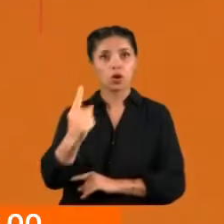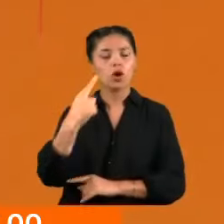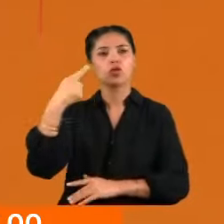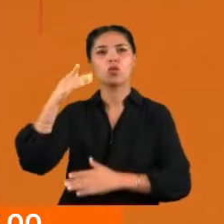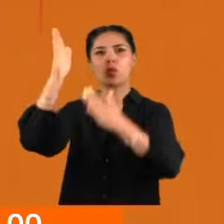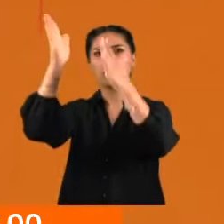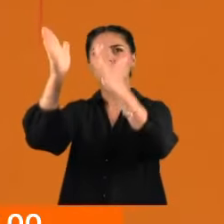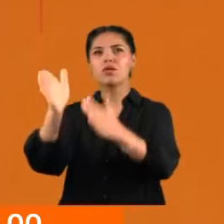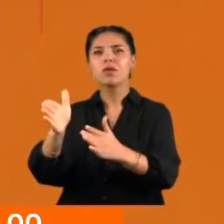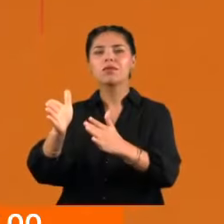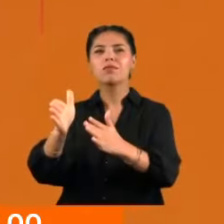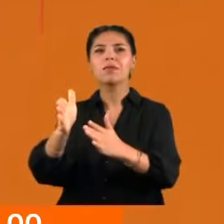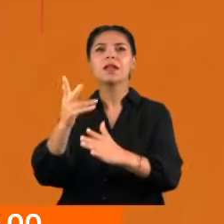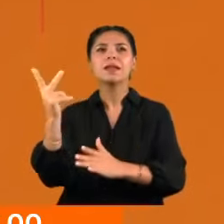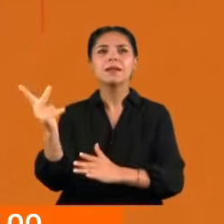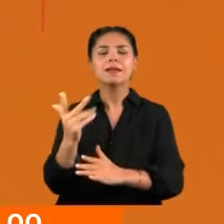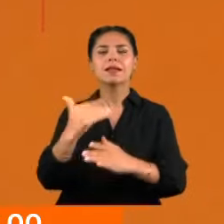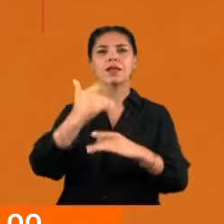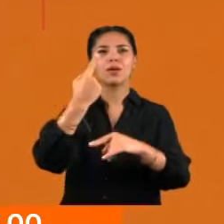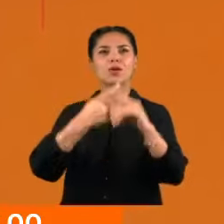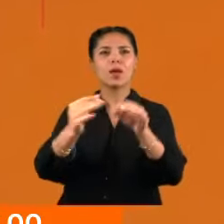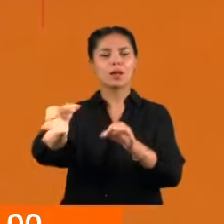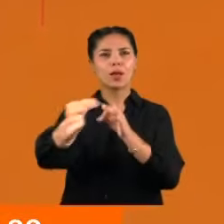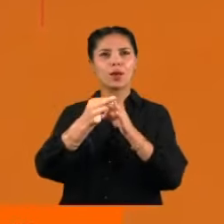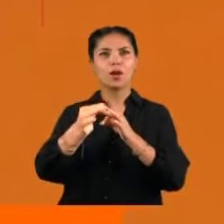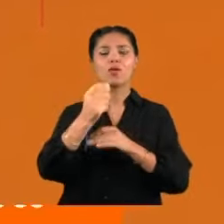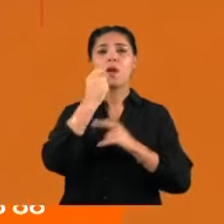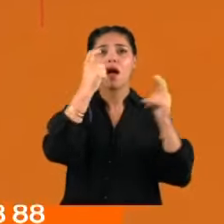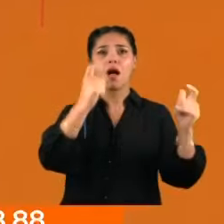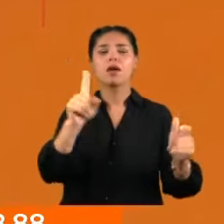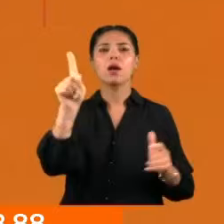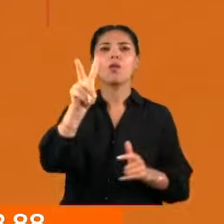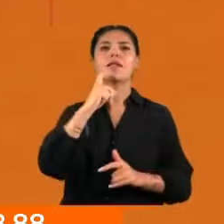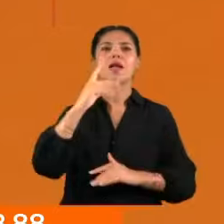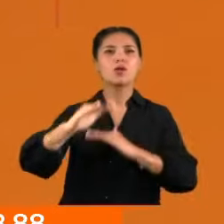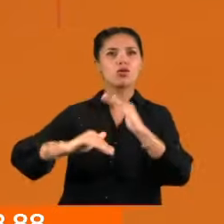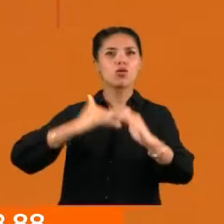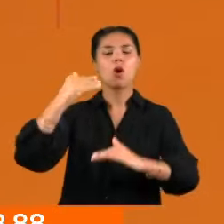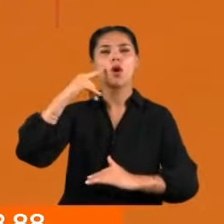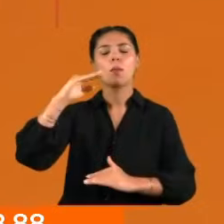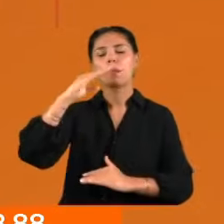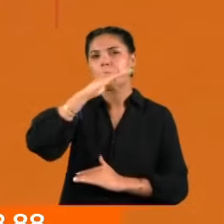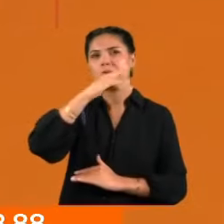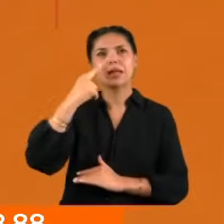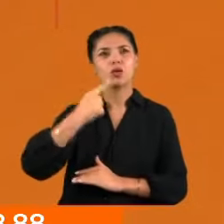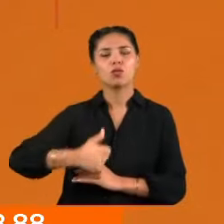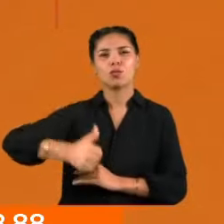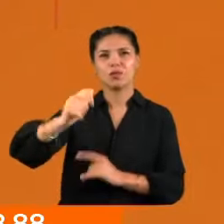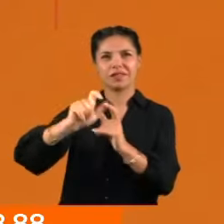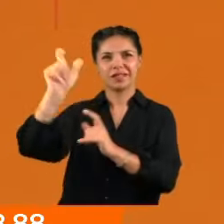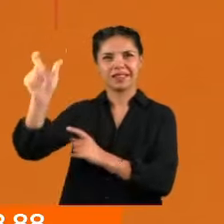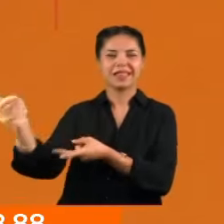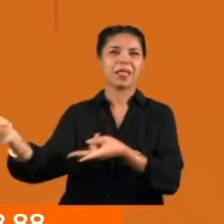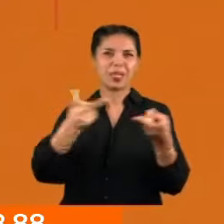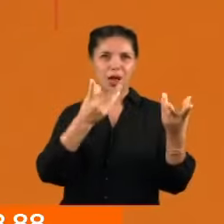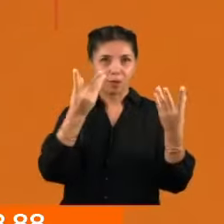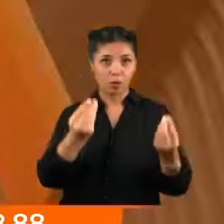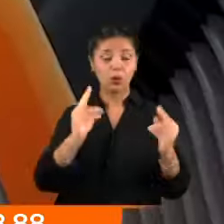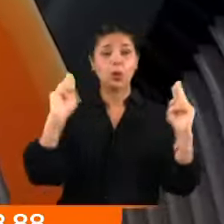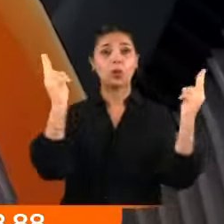Cumhurbaşkanı Erdoğan'ın hız kazanan diplomasi trafiğinde Ankara dün 12 yılların ardından Mısır Cumhurbaşkanı Sisi'yi ağırlamıştı. Dünya